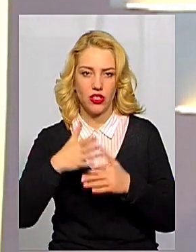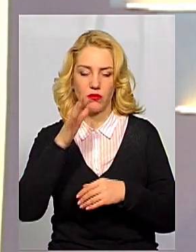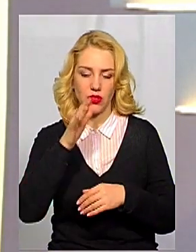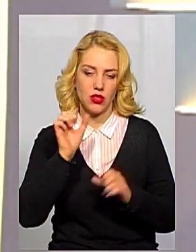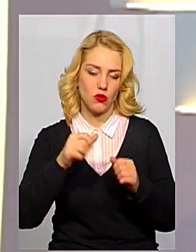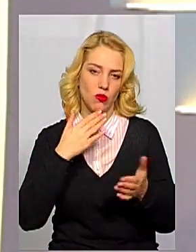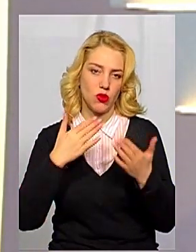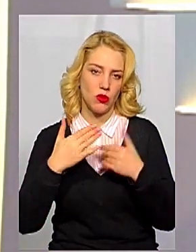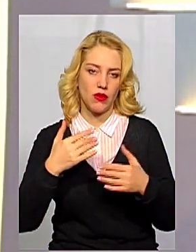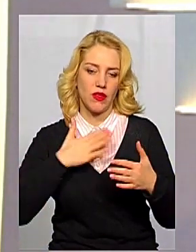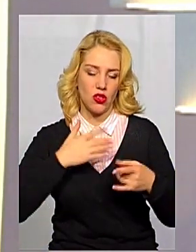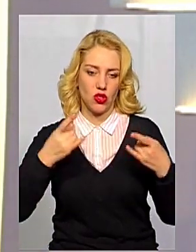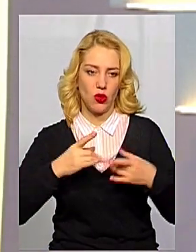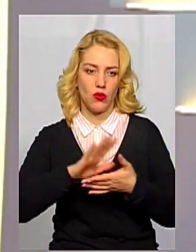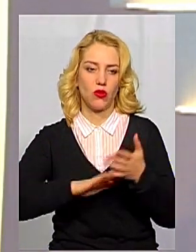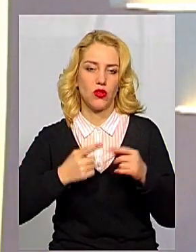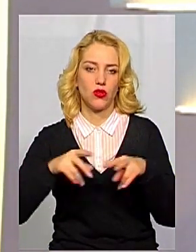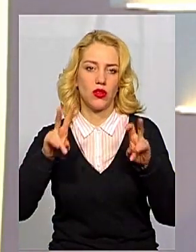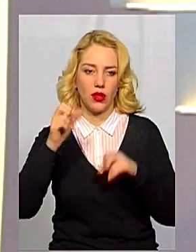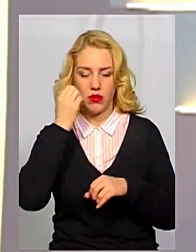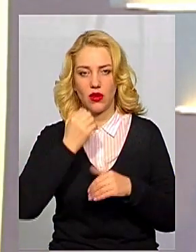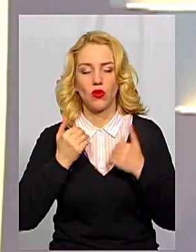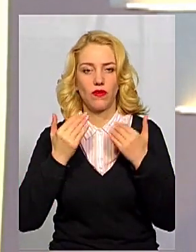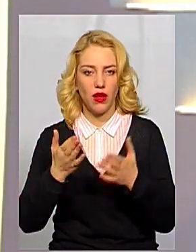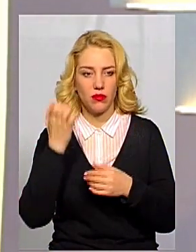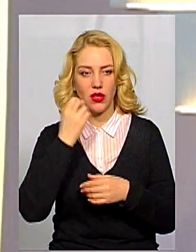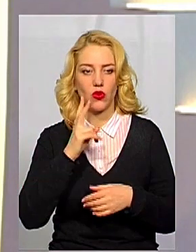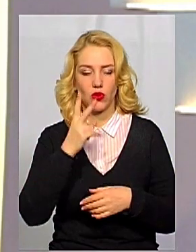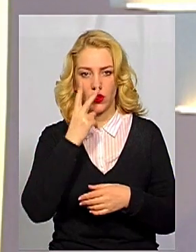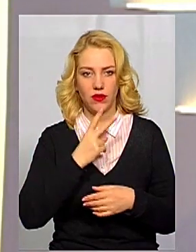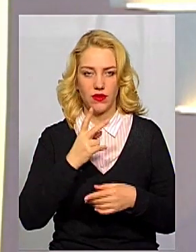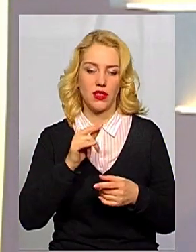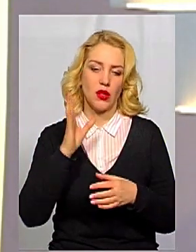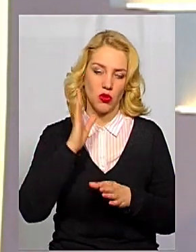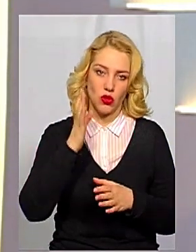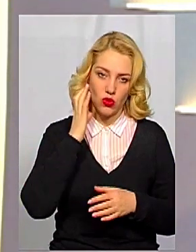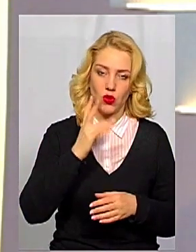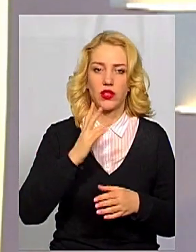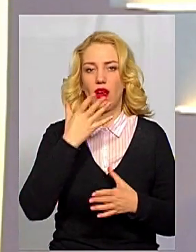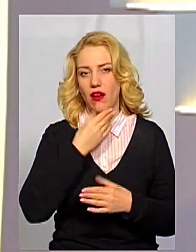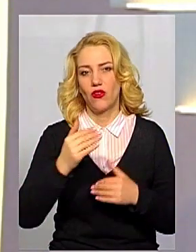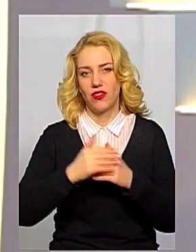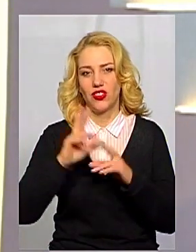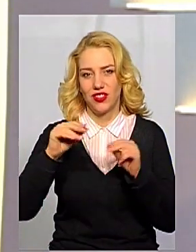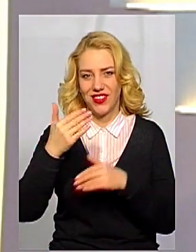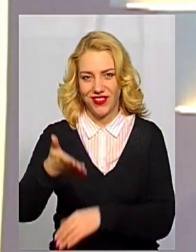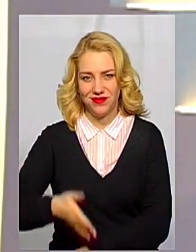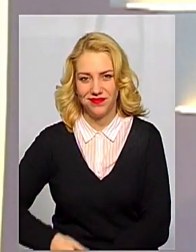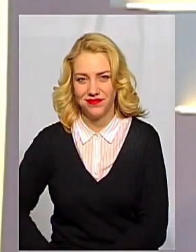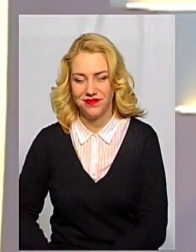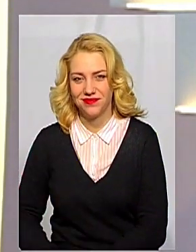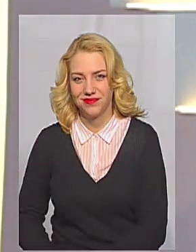і з ними поспілкуватися у студії і продовжити цю тему. Дякую вам, дякую всім, хто дивився і буде слухати. Все гарного добре. Вечора і нехай щастить.